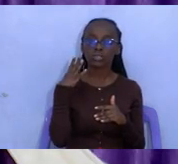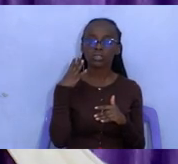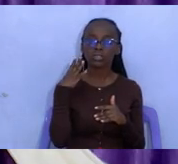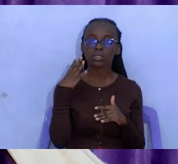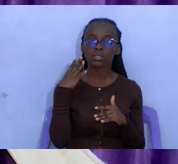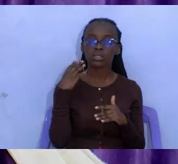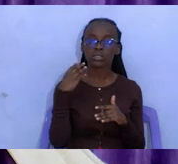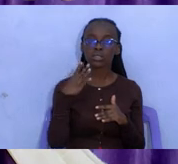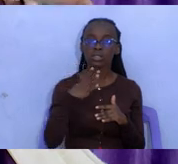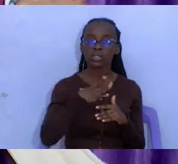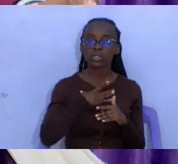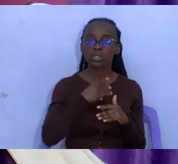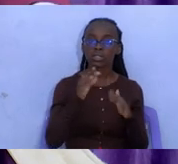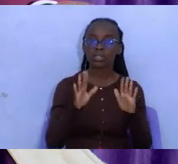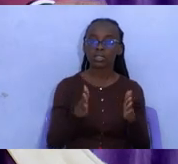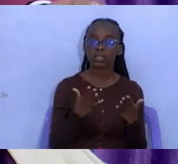kama vile